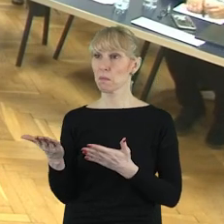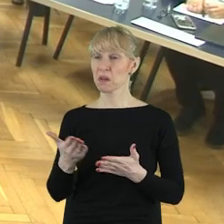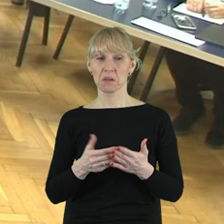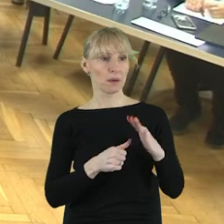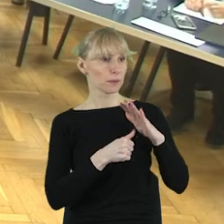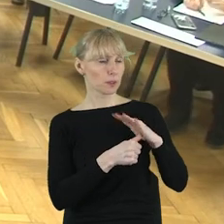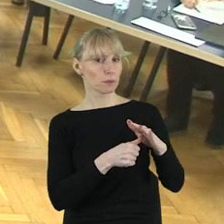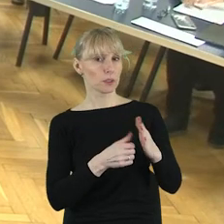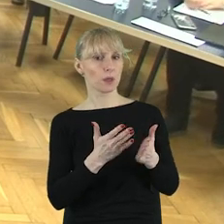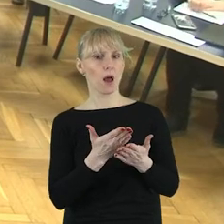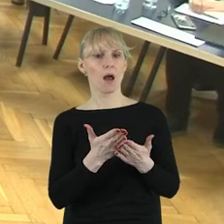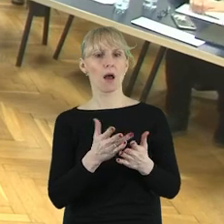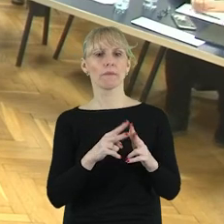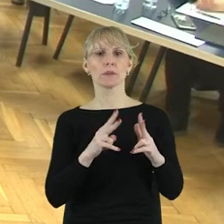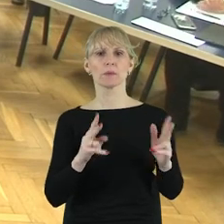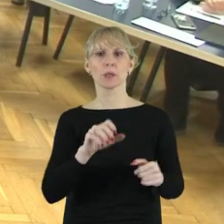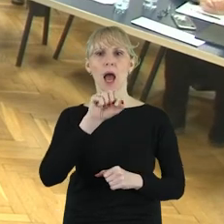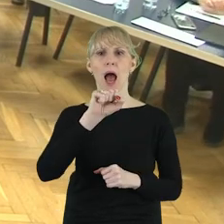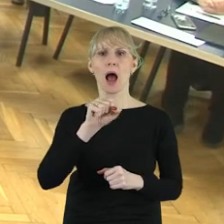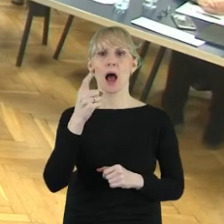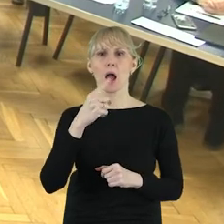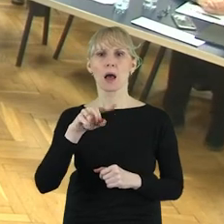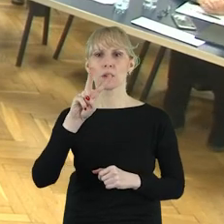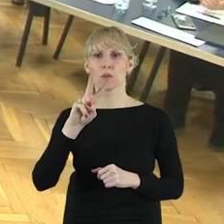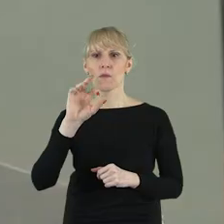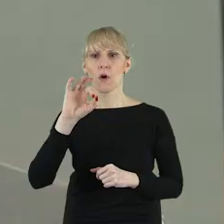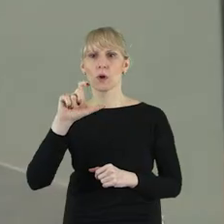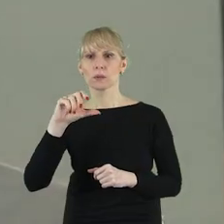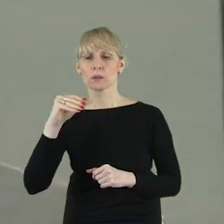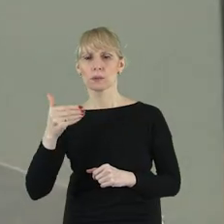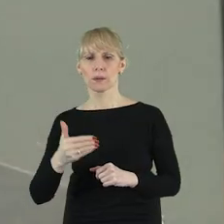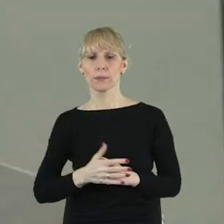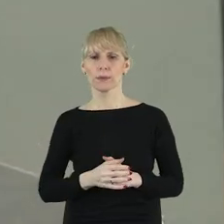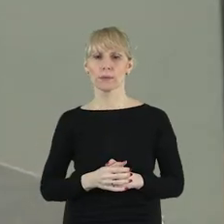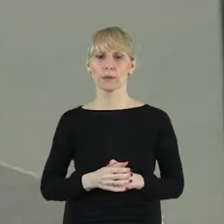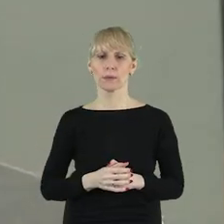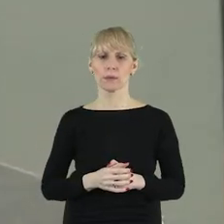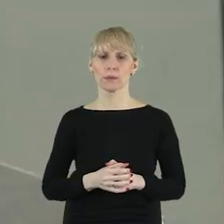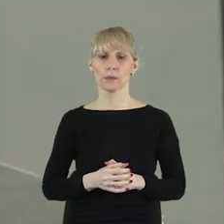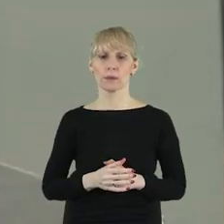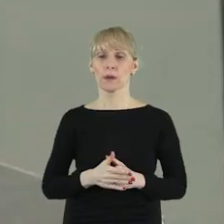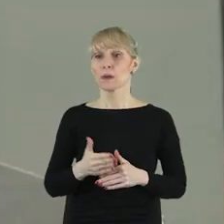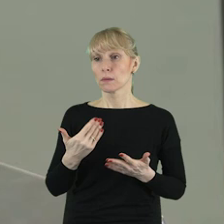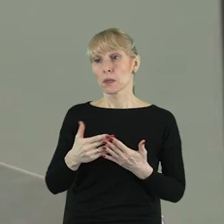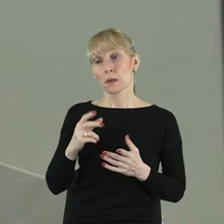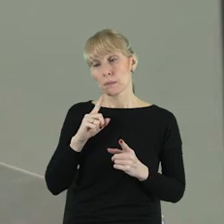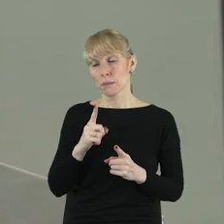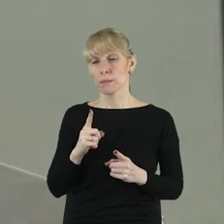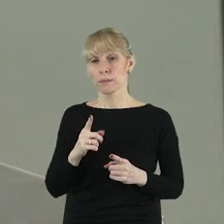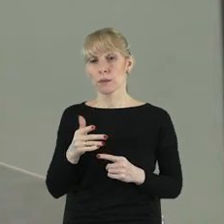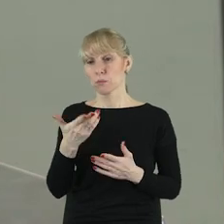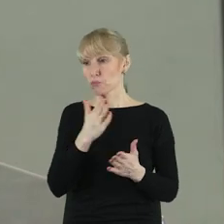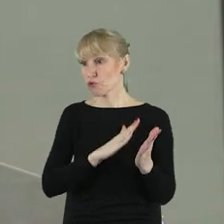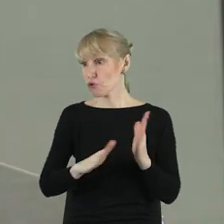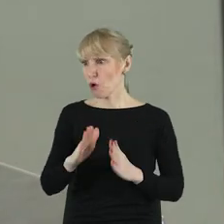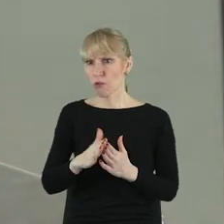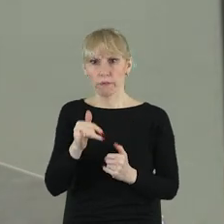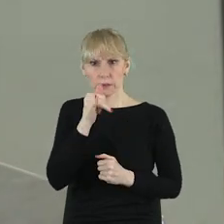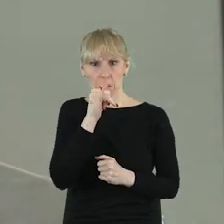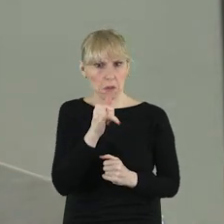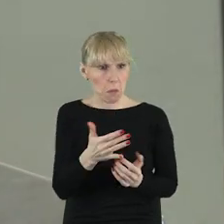Pani przewodnicząca, w trybie ad vocem, bo zrzucono mi, że nie można było się przygotować